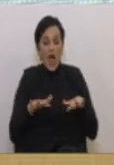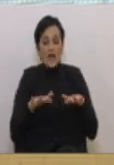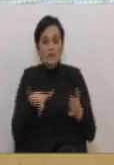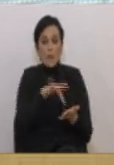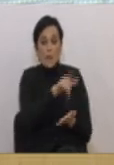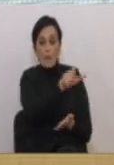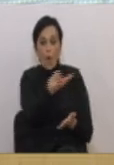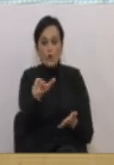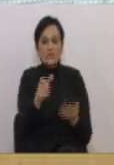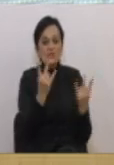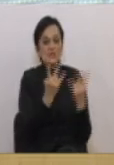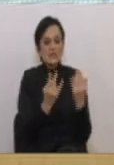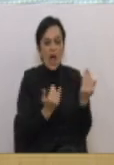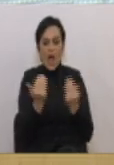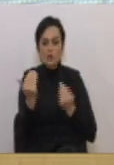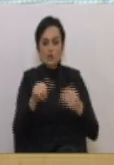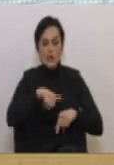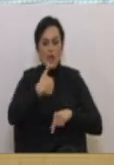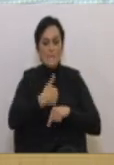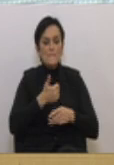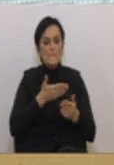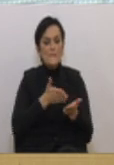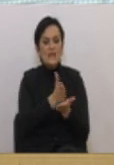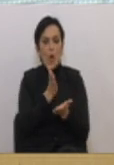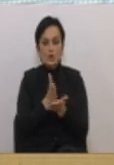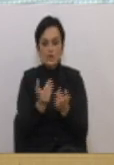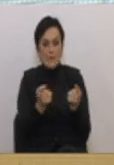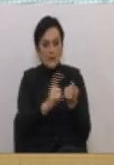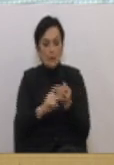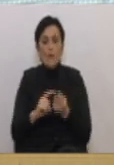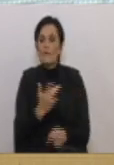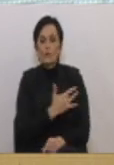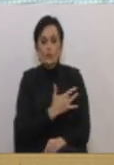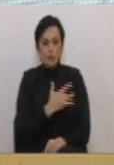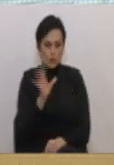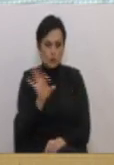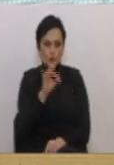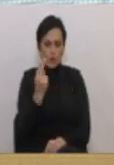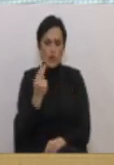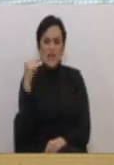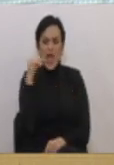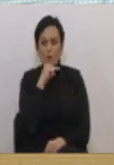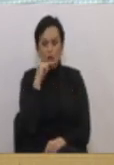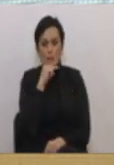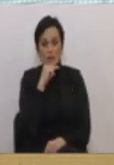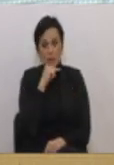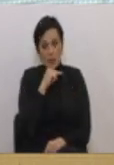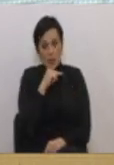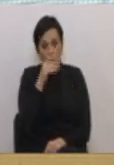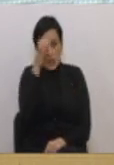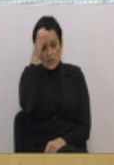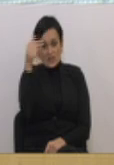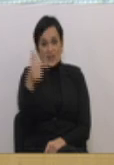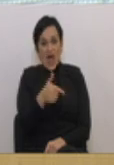მოსახლეობის საჭიროებებზე და პრიორიტეტებზე დაყრდნობით. Გულისხმობ სოციალურს, ეკონომიკურს,